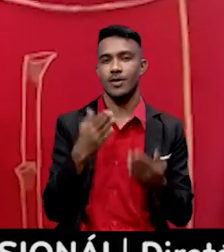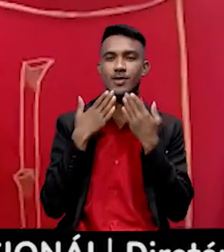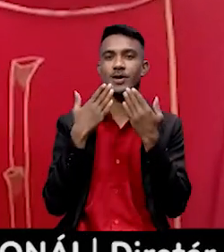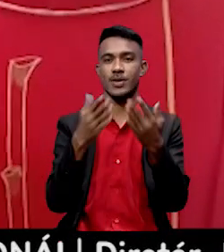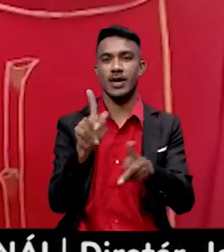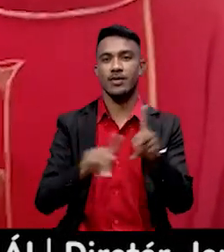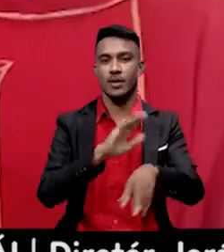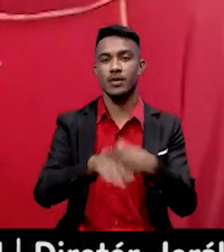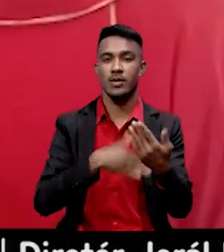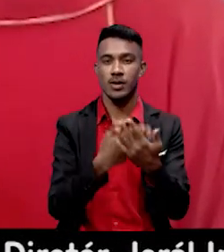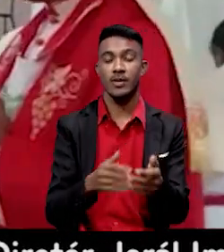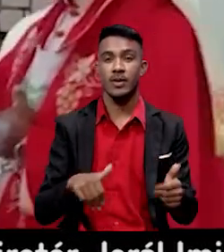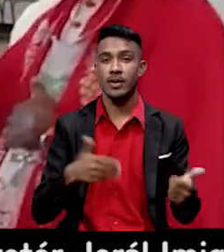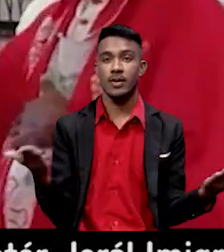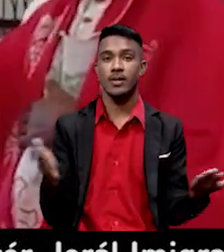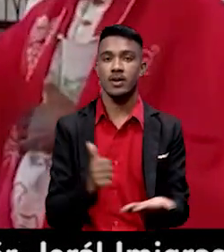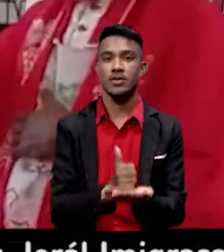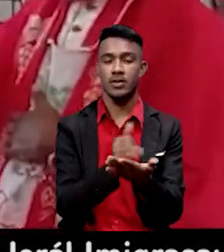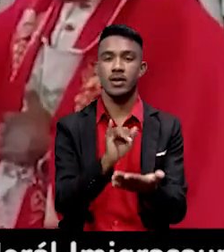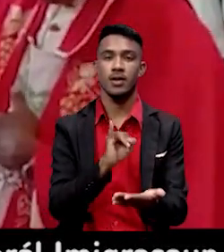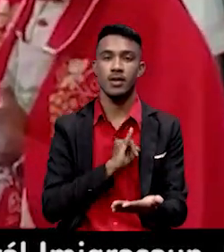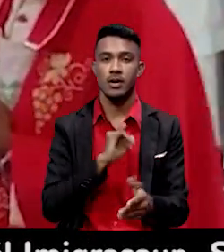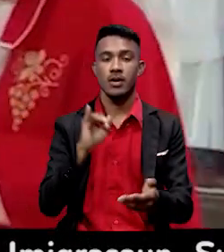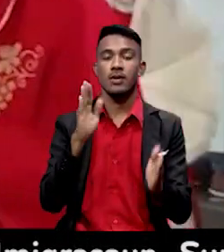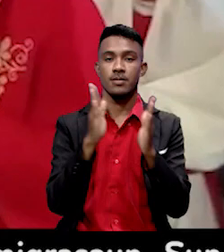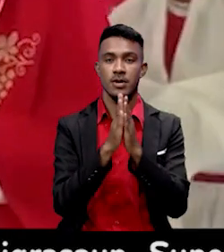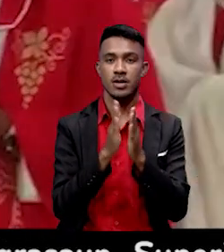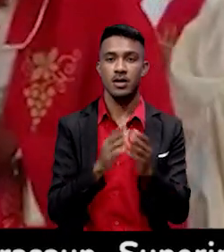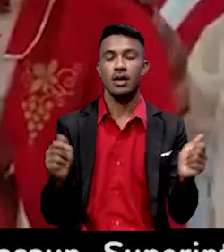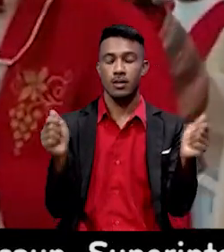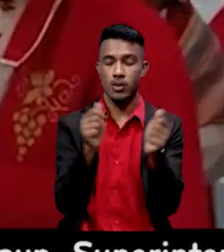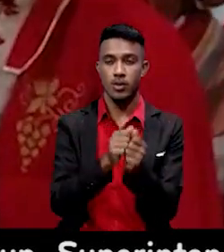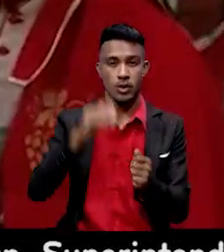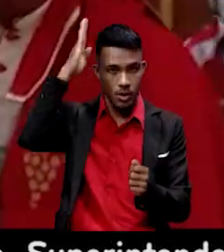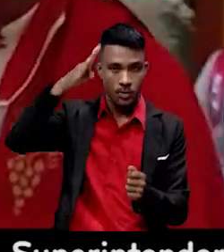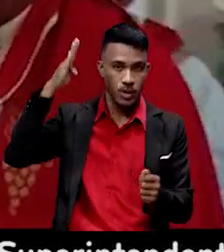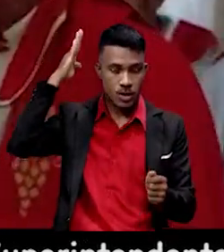mahu tu lebih tulung aku pada nama. Misa ordenasaun ini akompanya si bispo de Seja Baucau, Dong